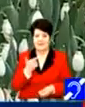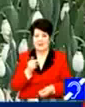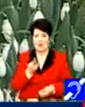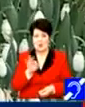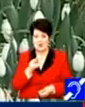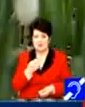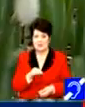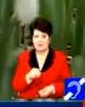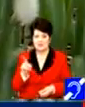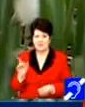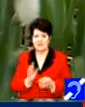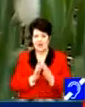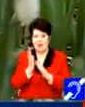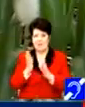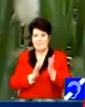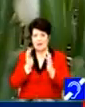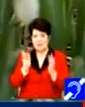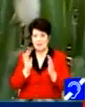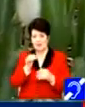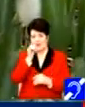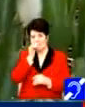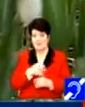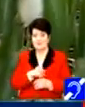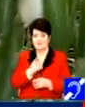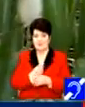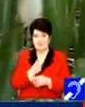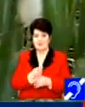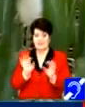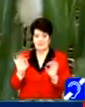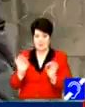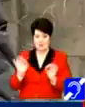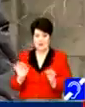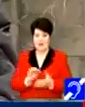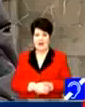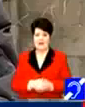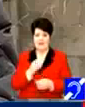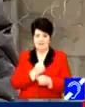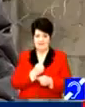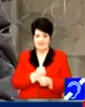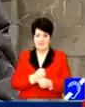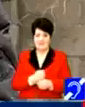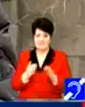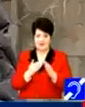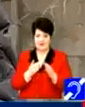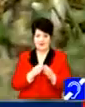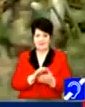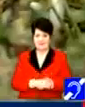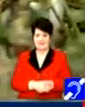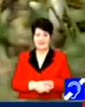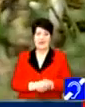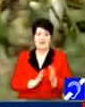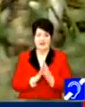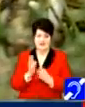pădure nu putem să-i luăm, nu putem să-i rupim, pentru că e interzis și asta e normal. Hai să dezvoltăm doar varianta asta, să creștem.